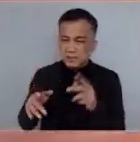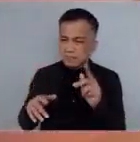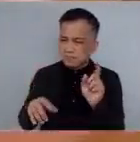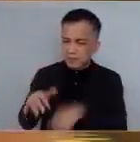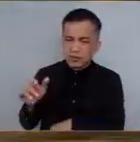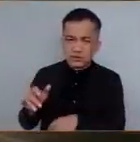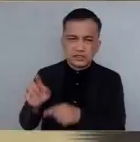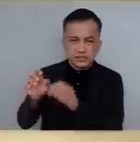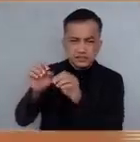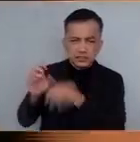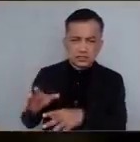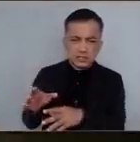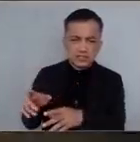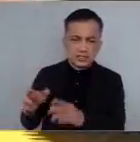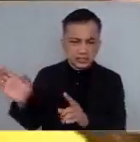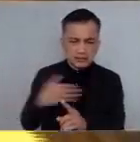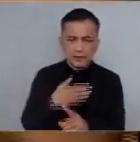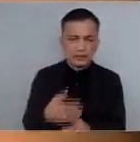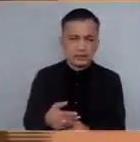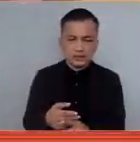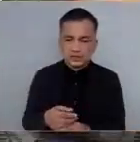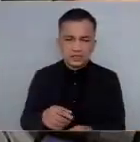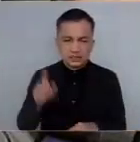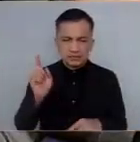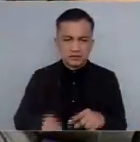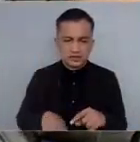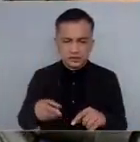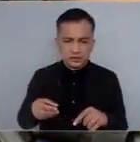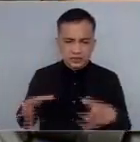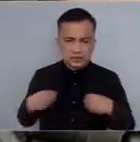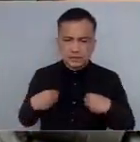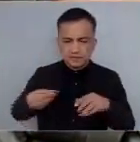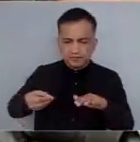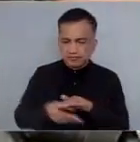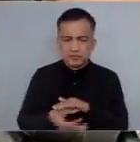Francis. Hindi rin daw sila madadaan sa areglo. Ay, hindi na po.